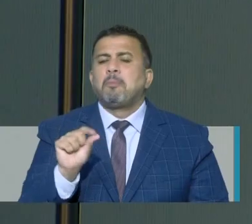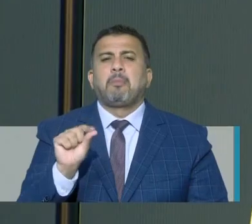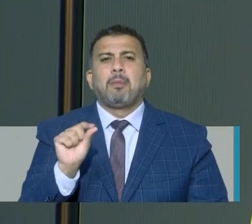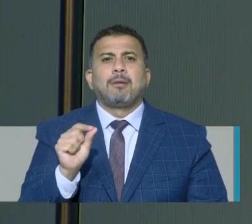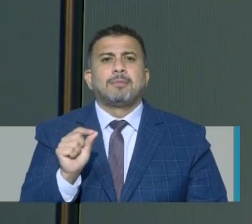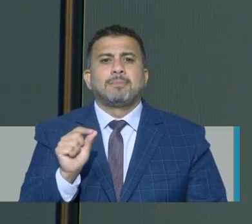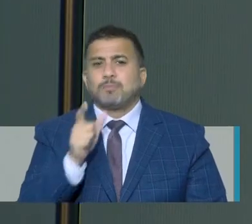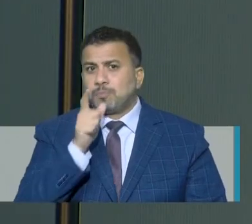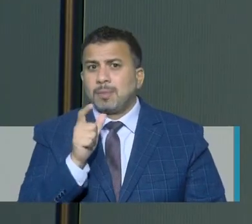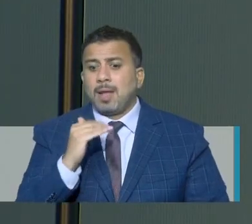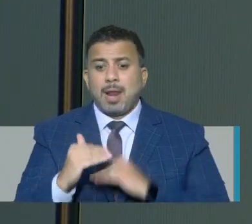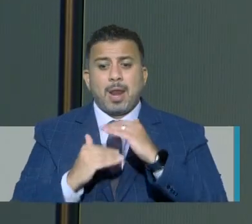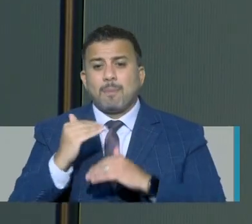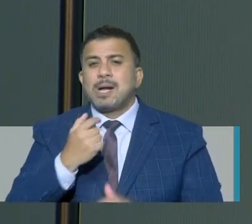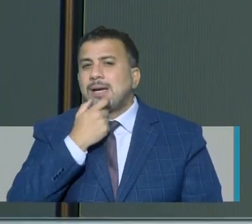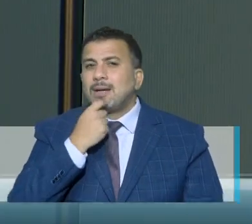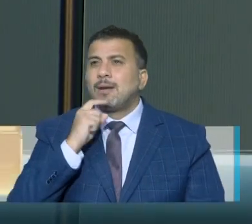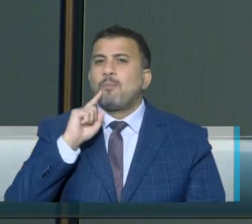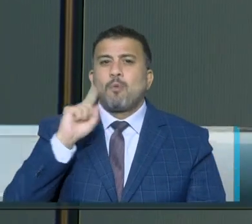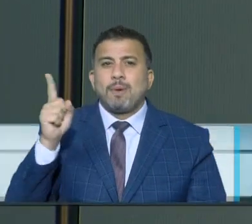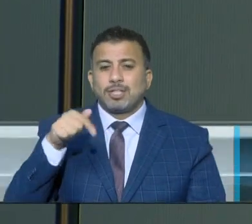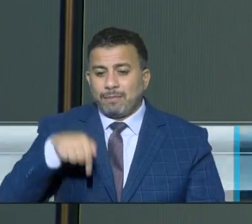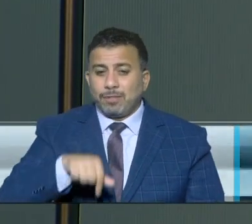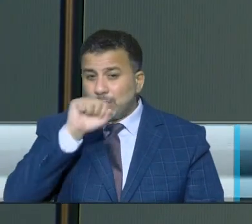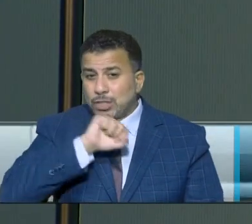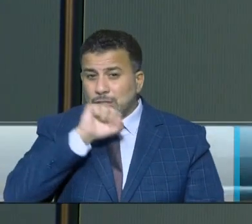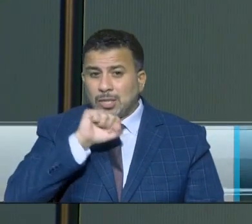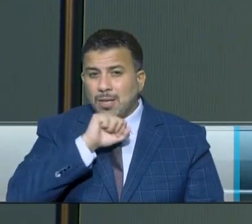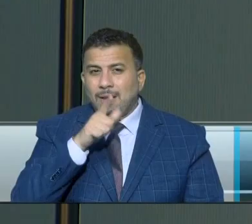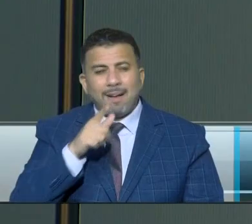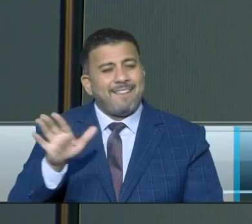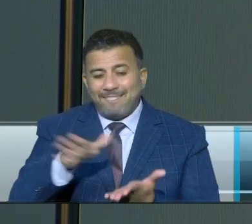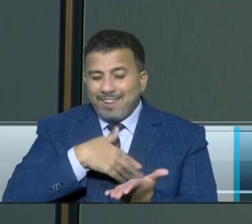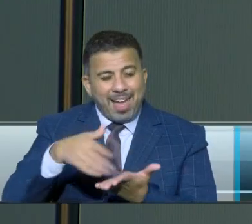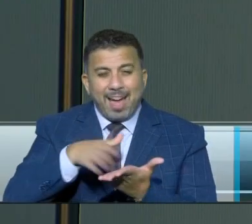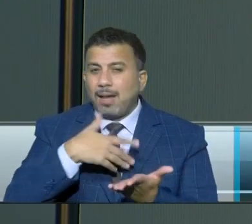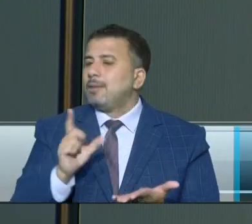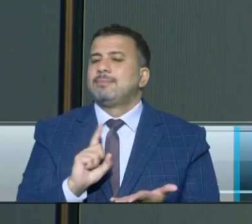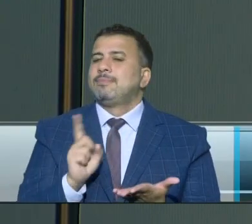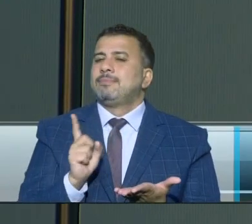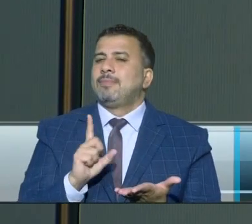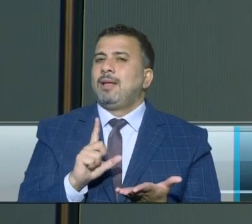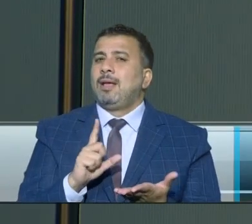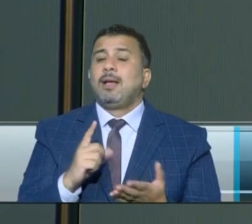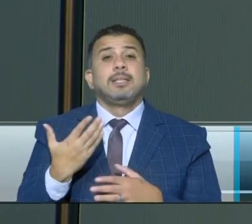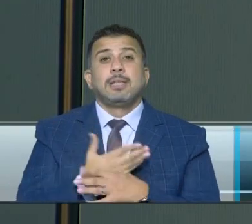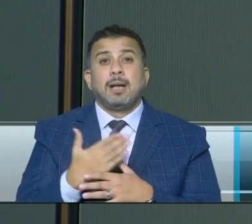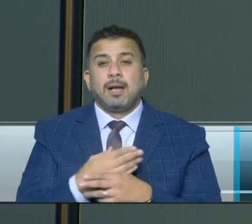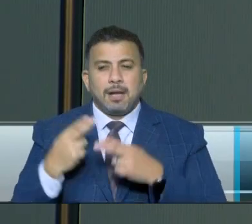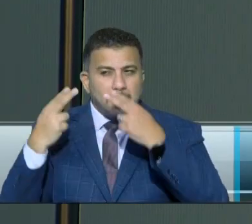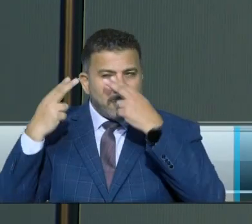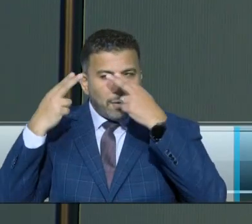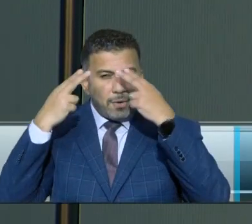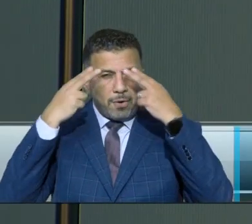ان نمو الاستثمار الاجنبي المباشر في الشارقه لم ياتي من فراغ بل نتيجه للرؤيه